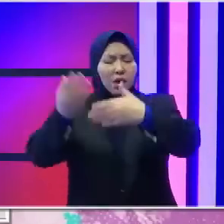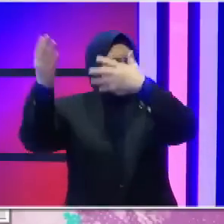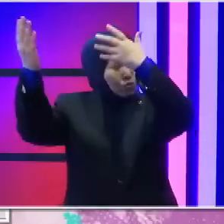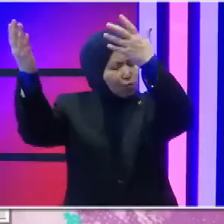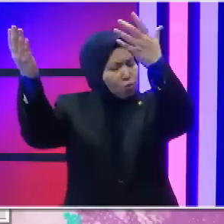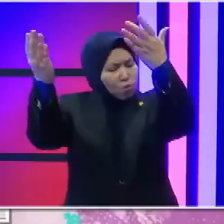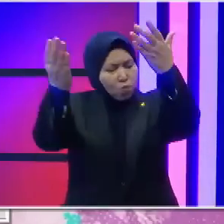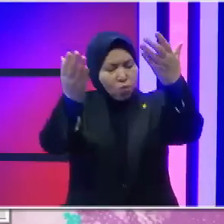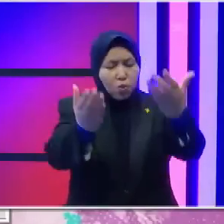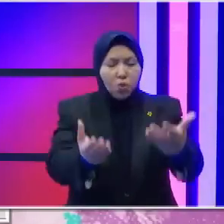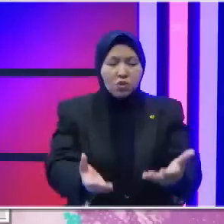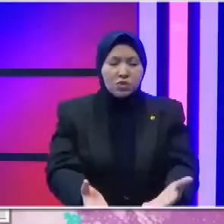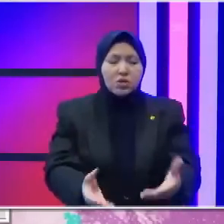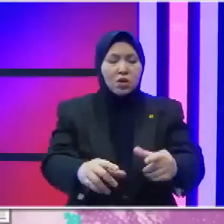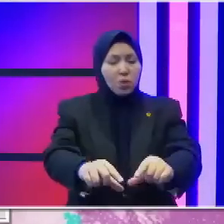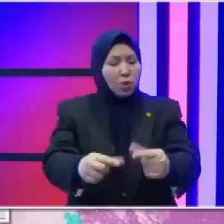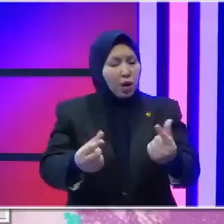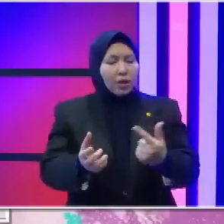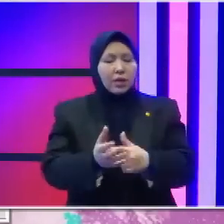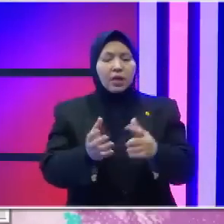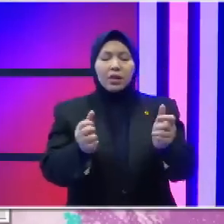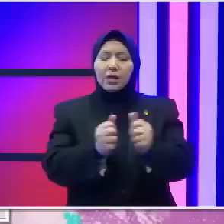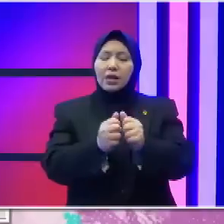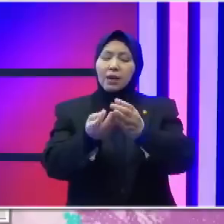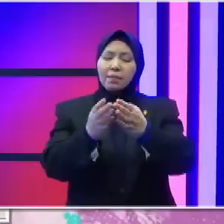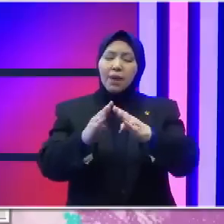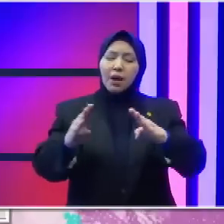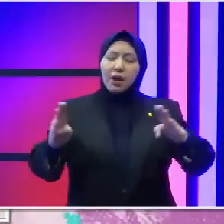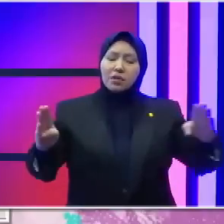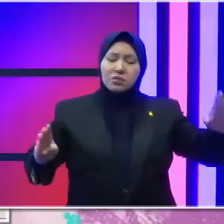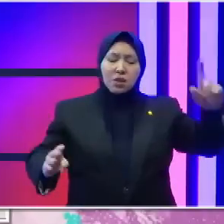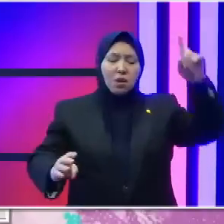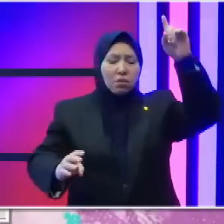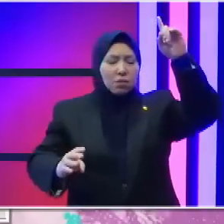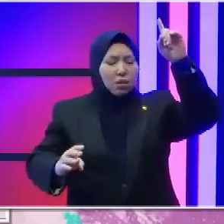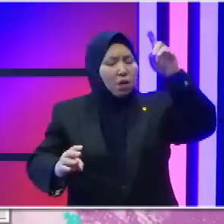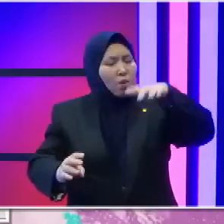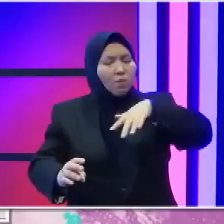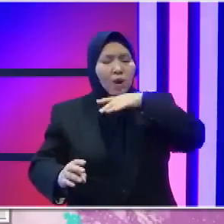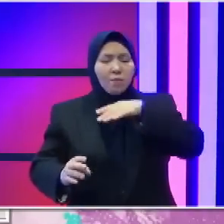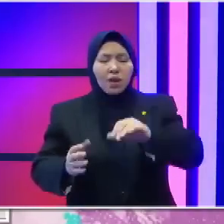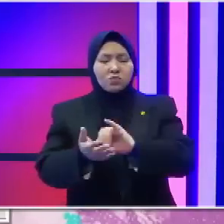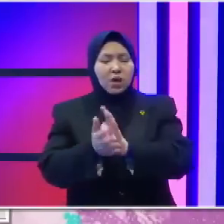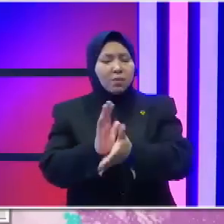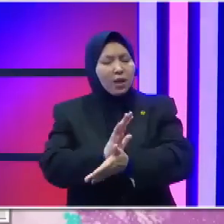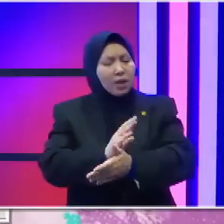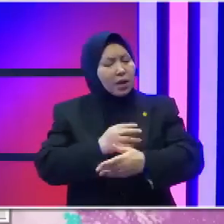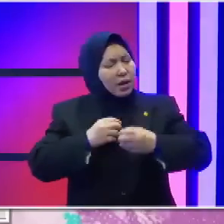yassarnahu bilisanika litubashshira bihil